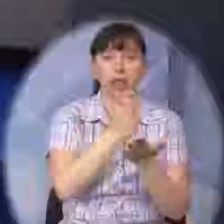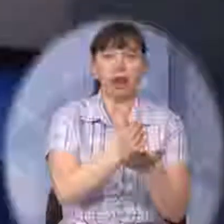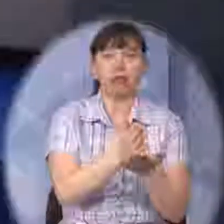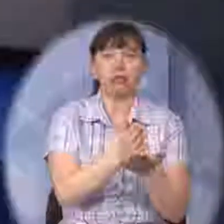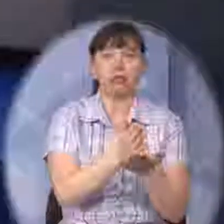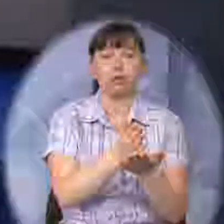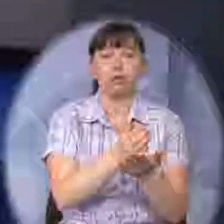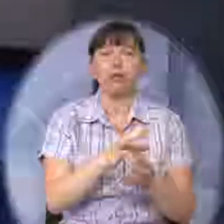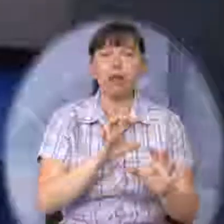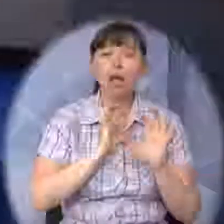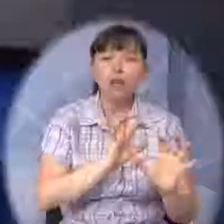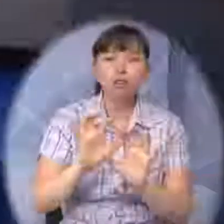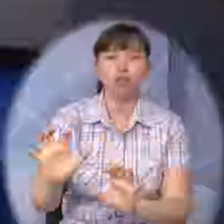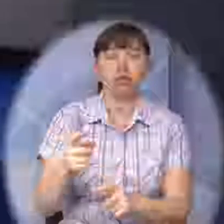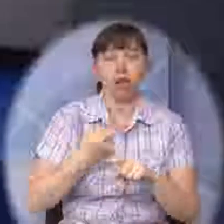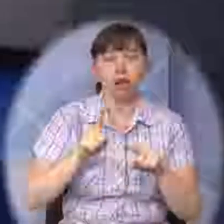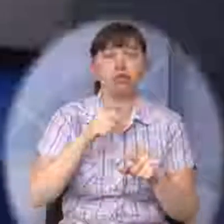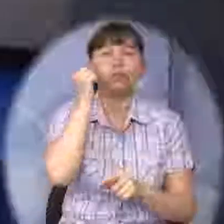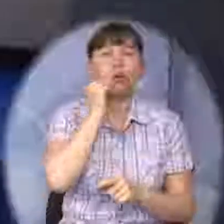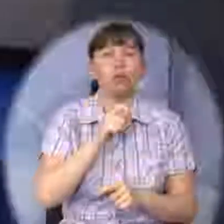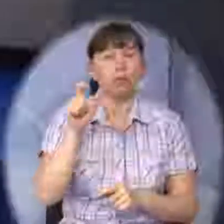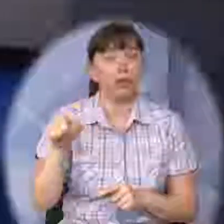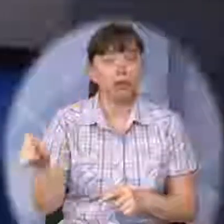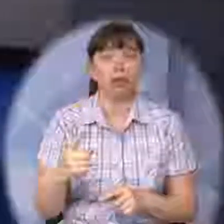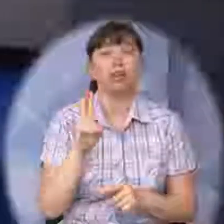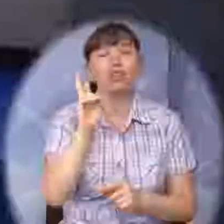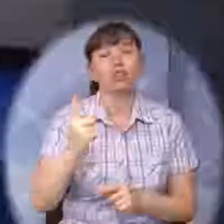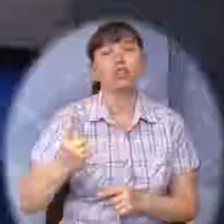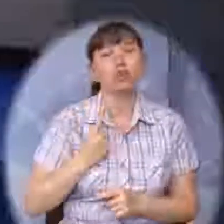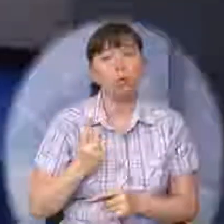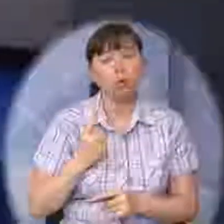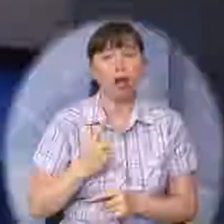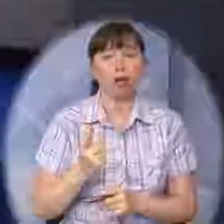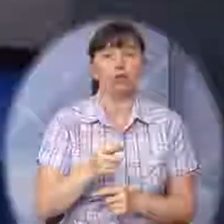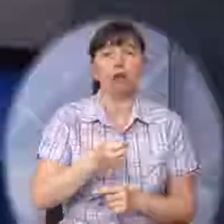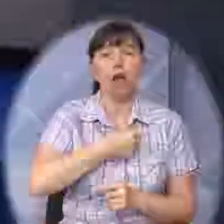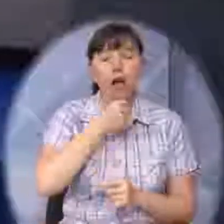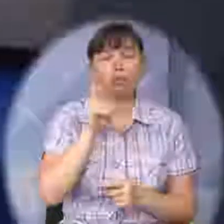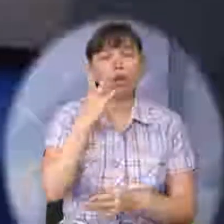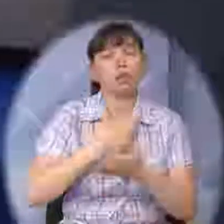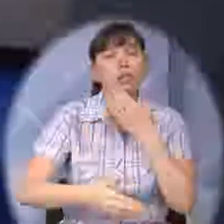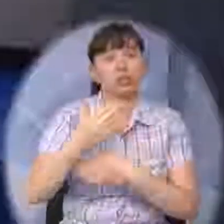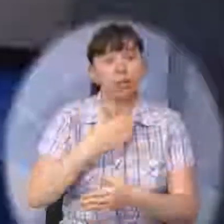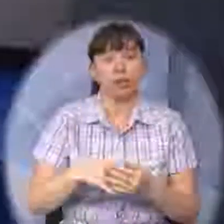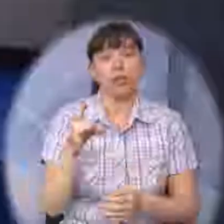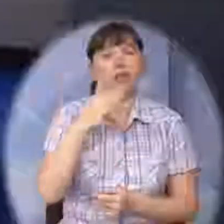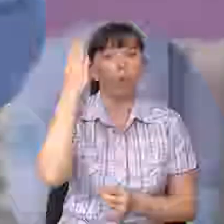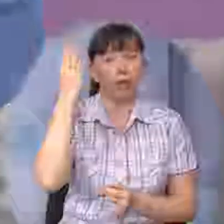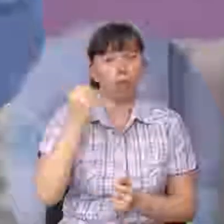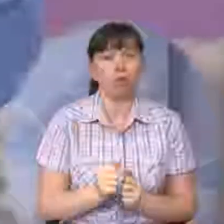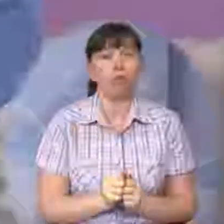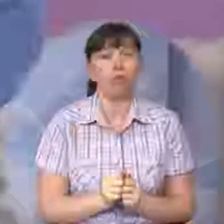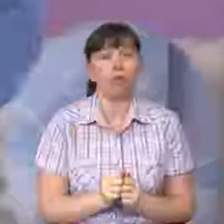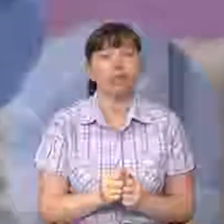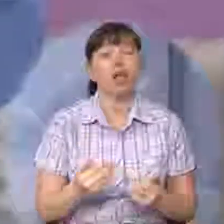de îngrijire a acestor bătrâni, mai cu seamă celor singuratici și adulților cu dizabilități în Republica